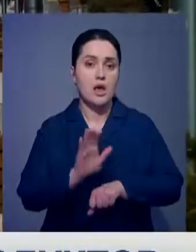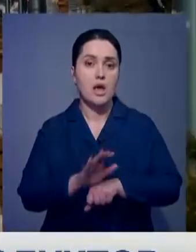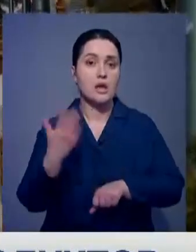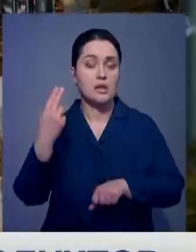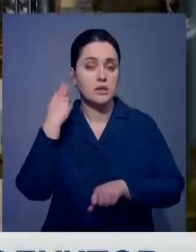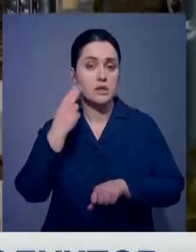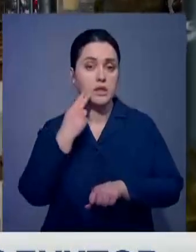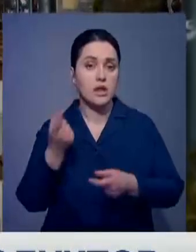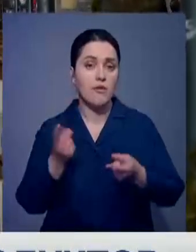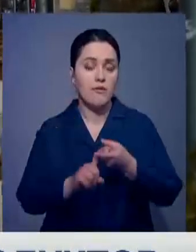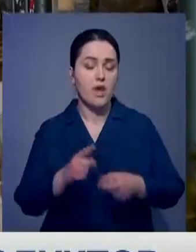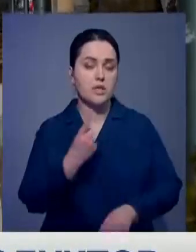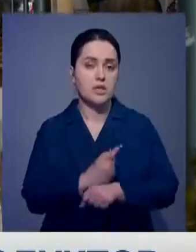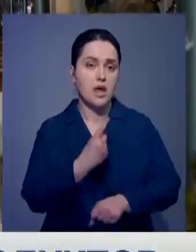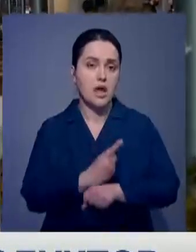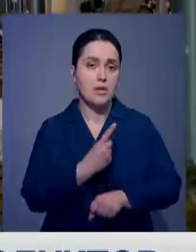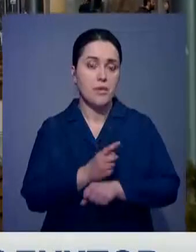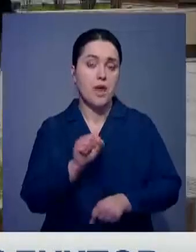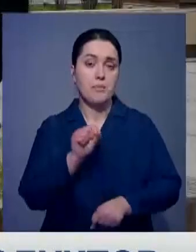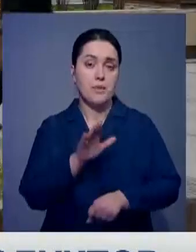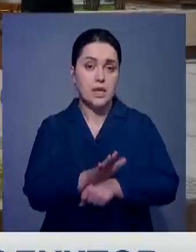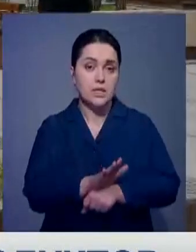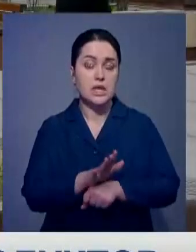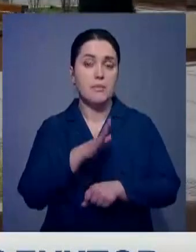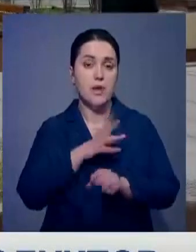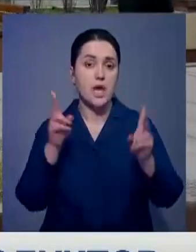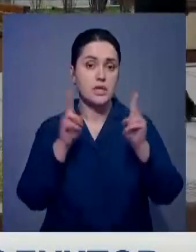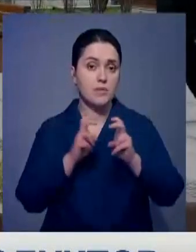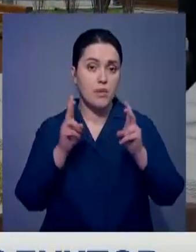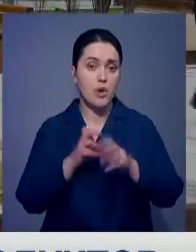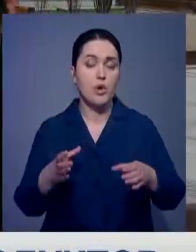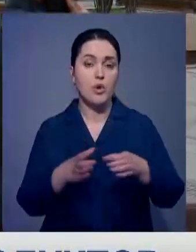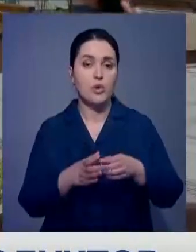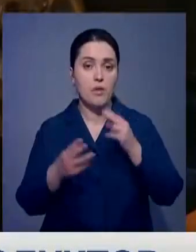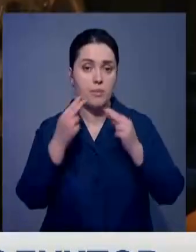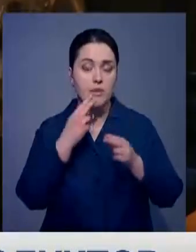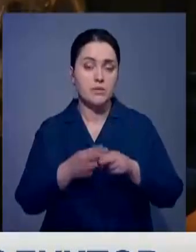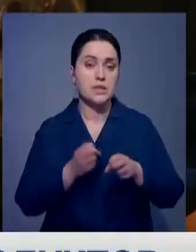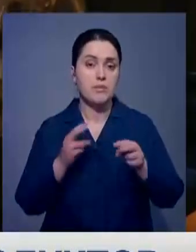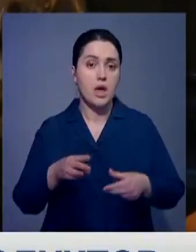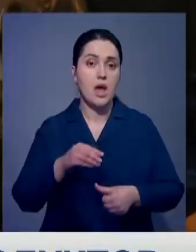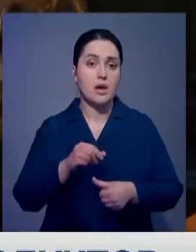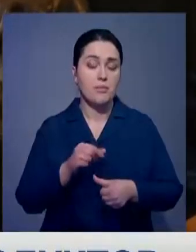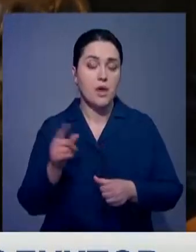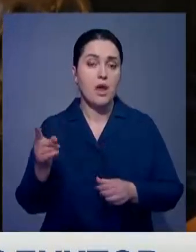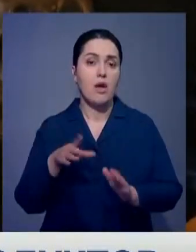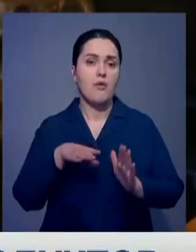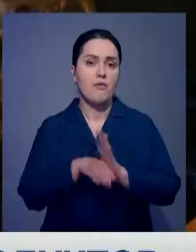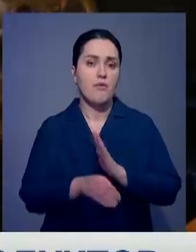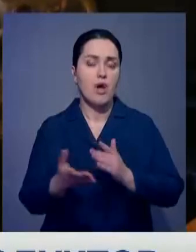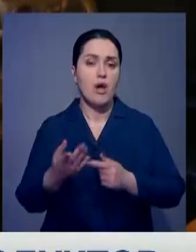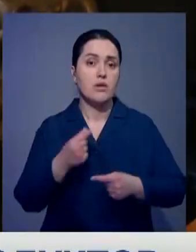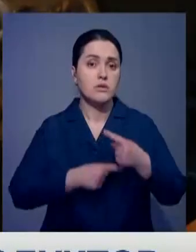основе китайского сырья. Такой приказ издал инспекционный орган продбезопасности Армении. В группе риска оказались